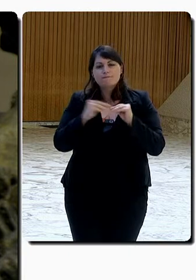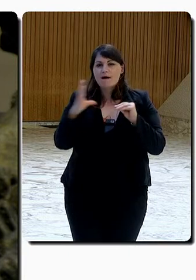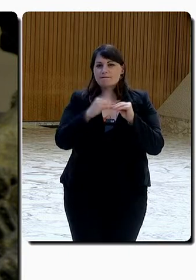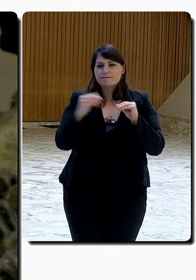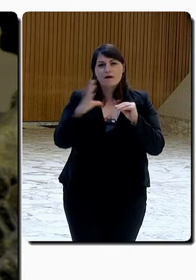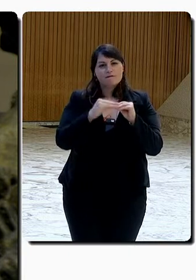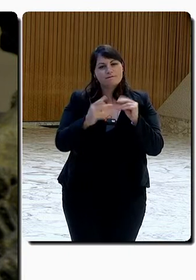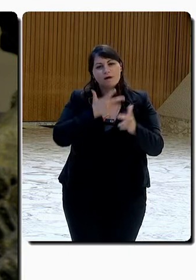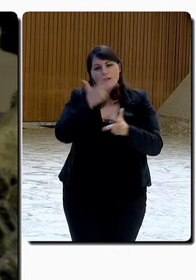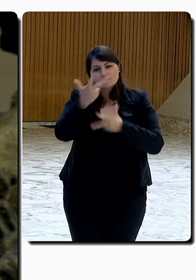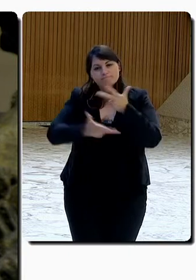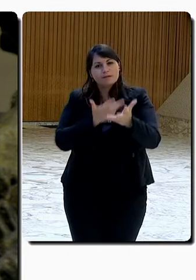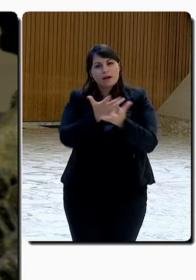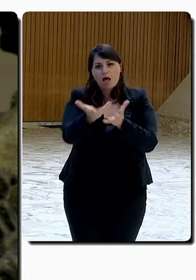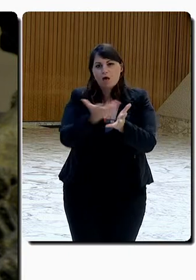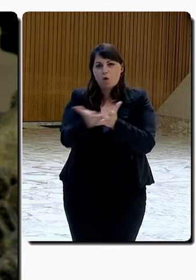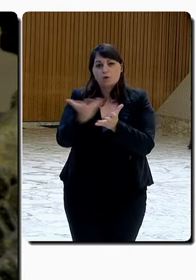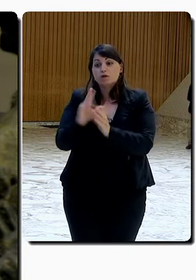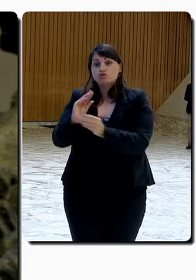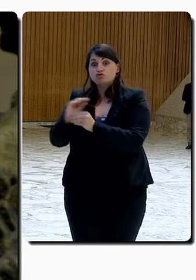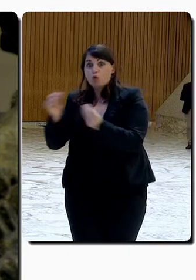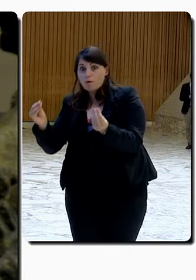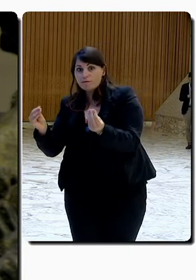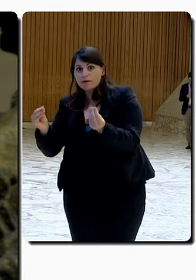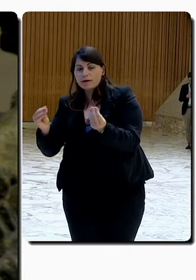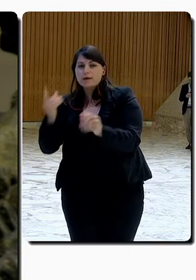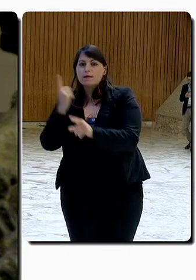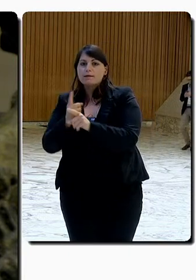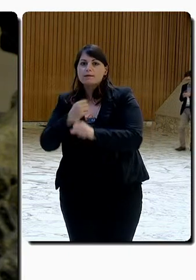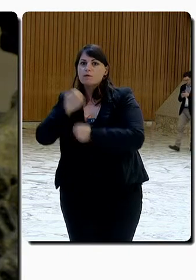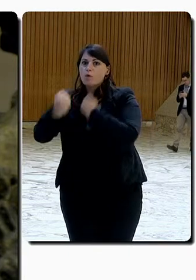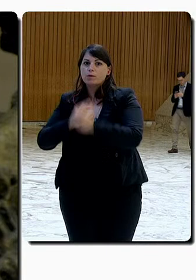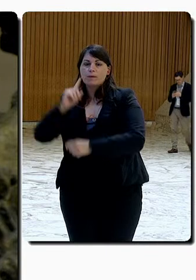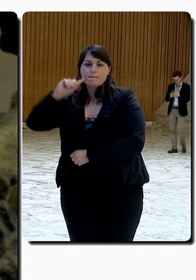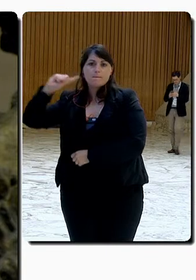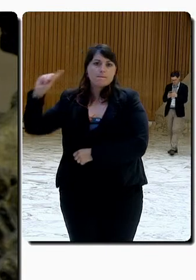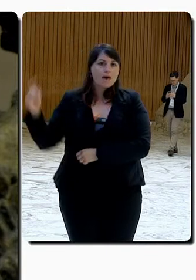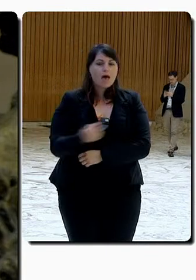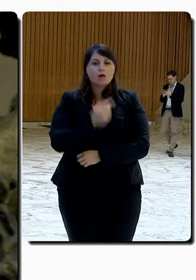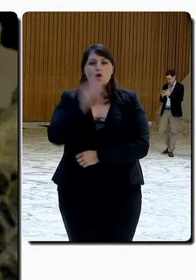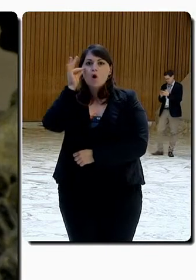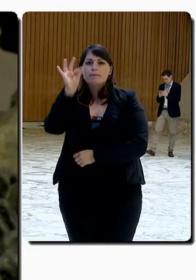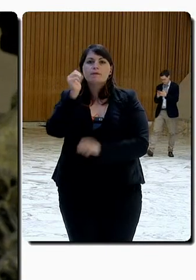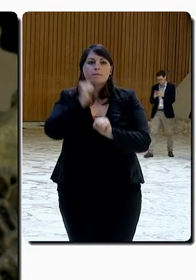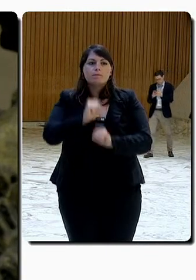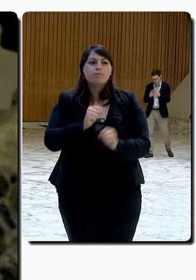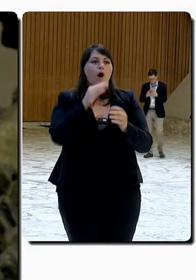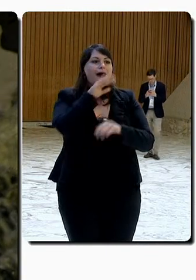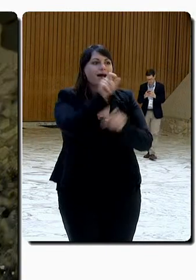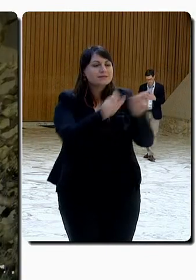that honor our elders. Thank you.